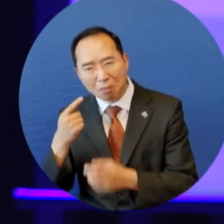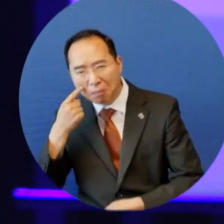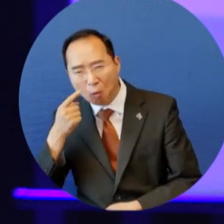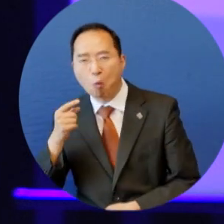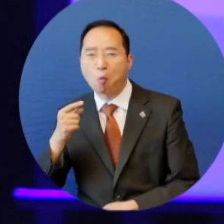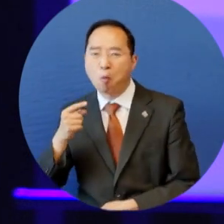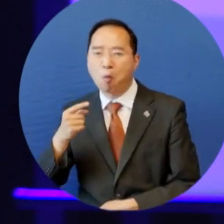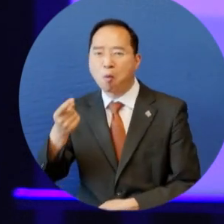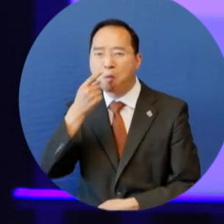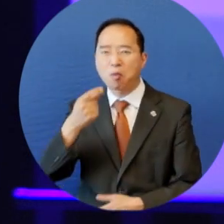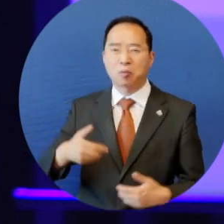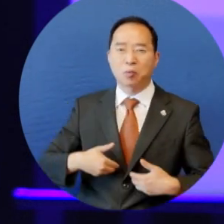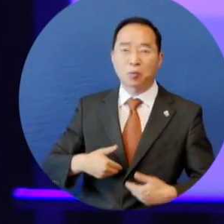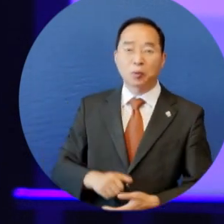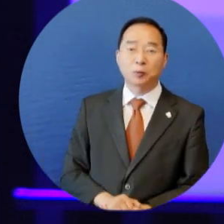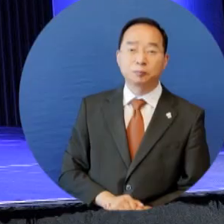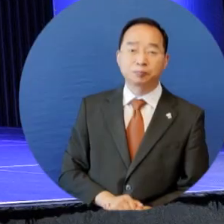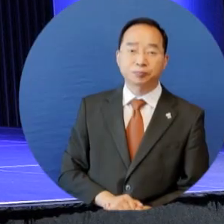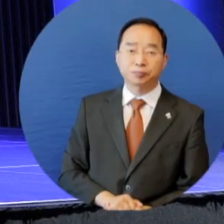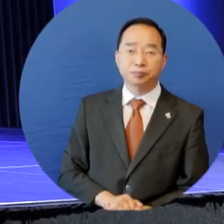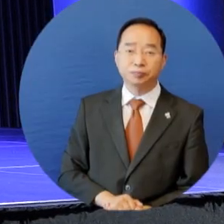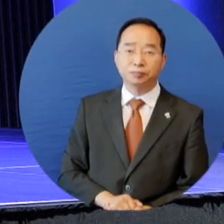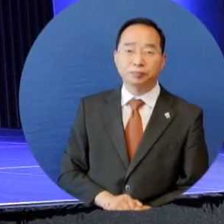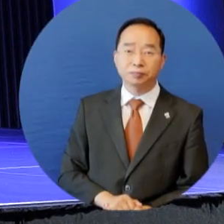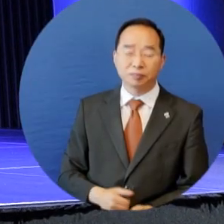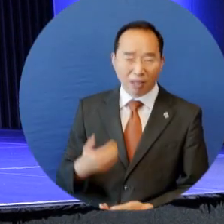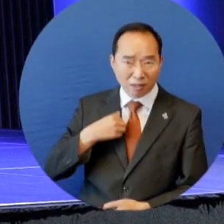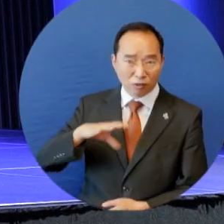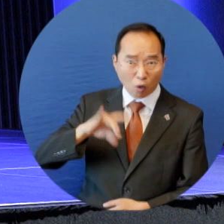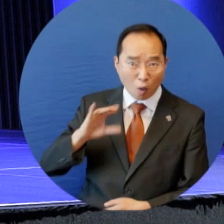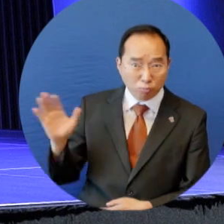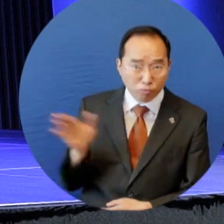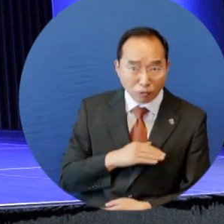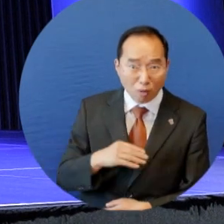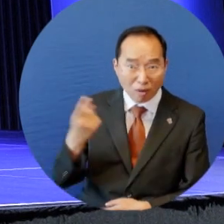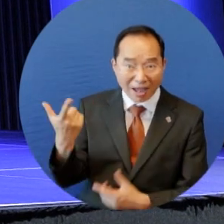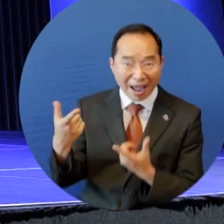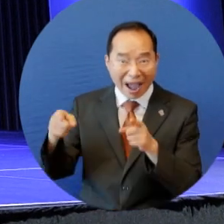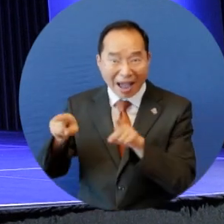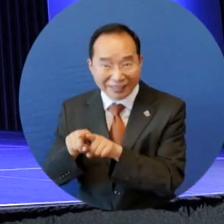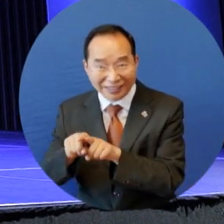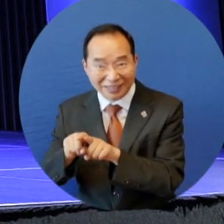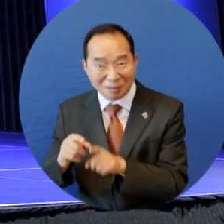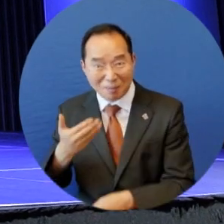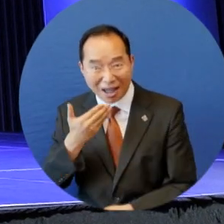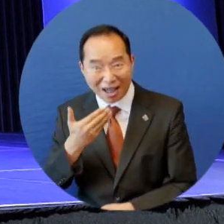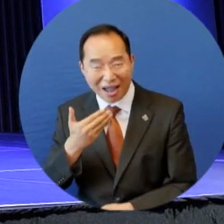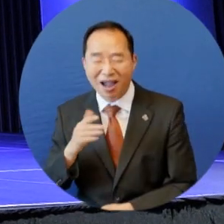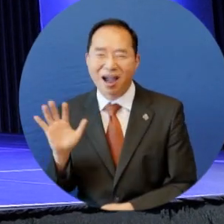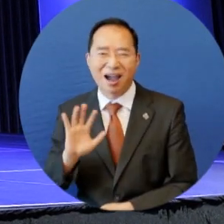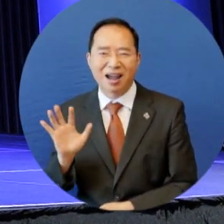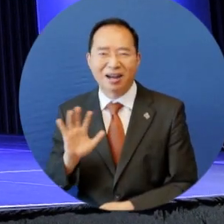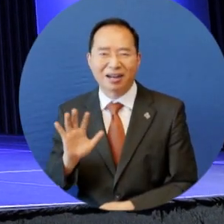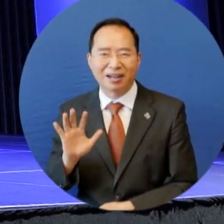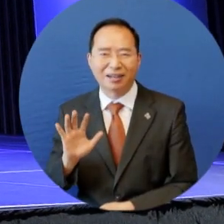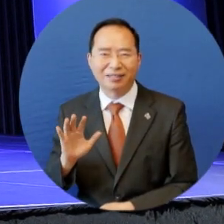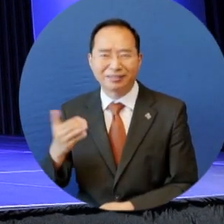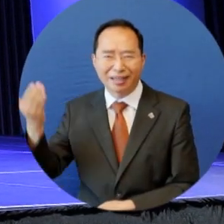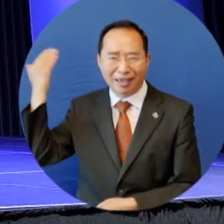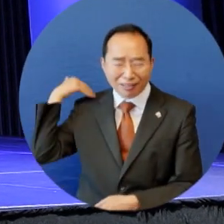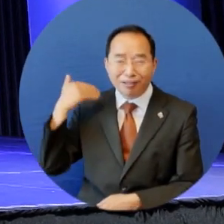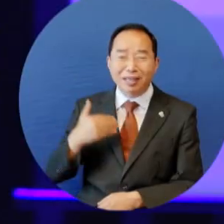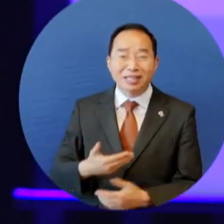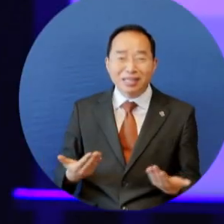삶은 좀 우리가 배워야 되지 않을까 싶습니다. 제가 맨 처음부터 이런 스타들과 이름을 오르내릴 수 있는 일을 하게 된